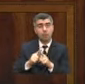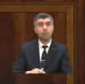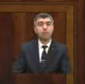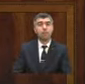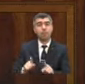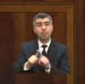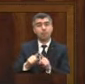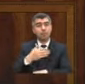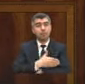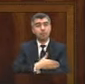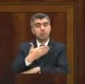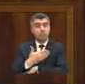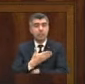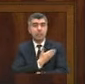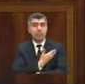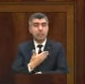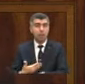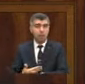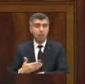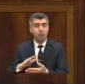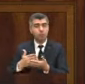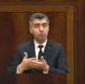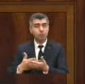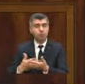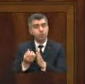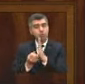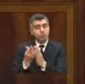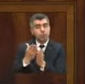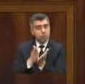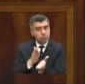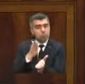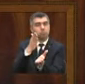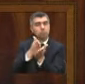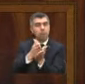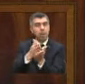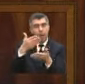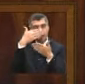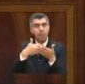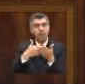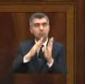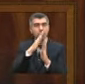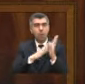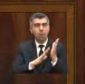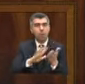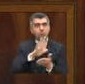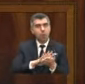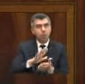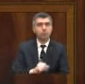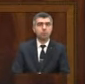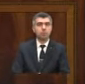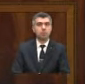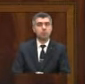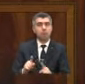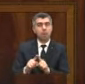الواردات بالمنتوج المحلي وهو ورش طموح أيضا الحمد لله غاد فيه بلادنا كثير من المواد اللي كنا